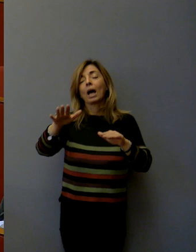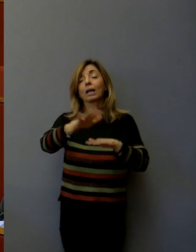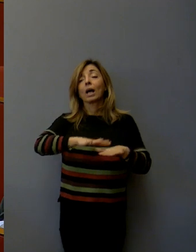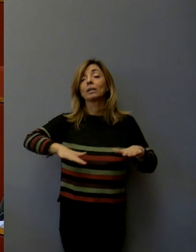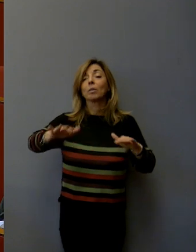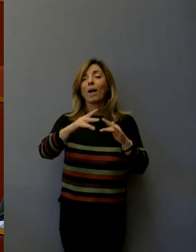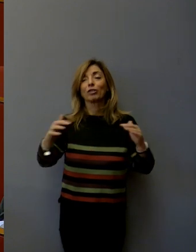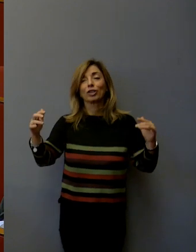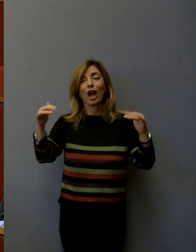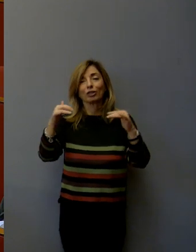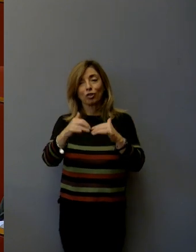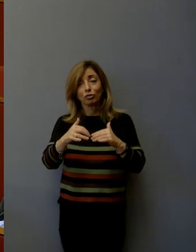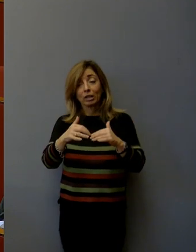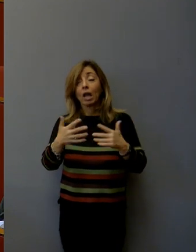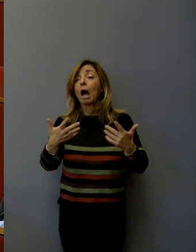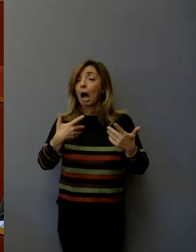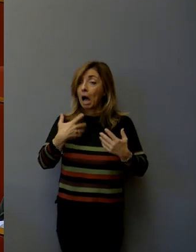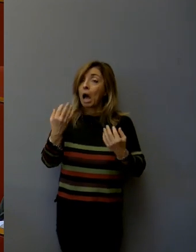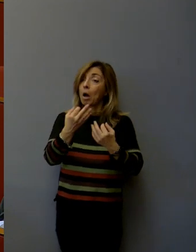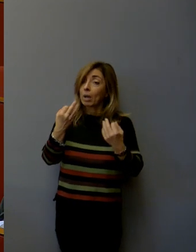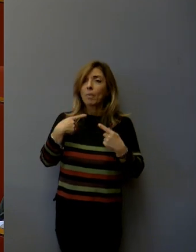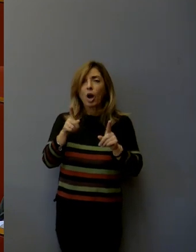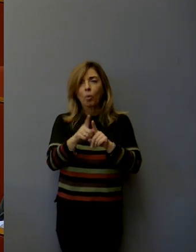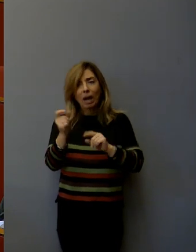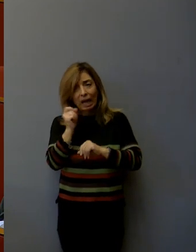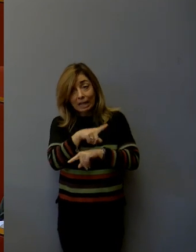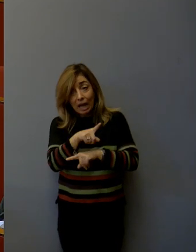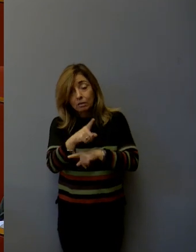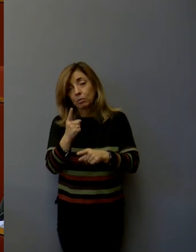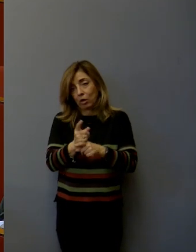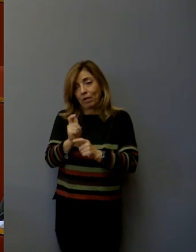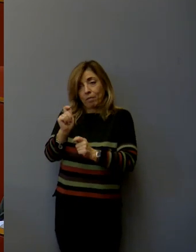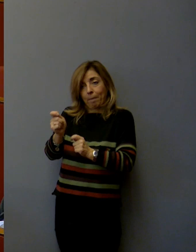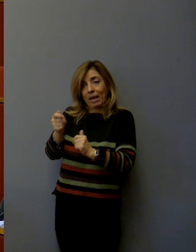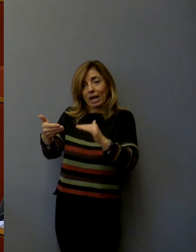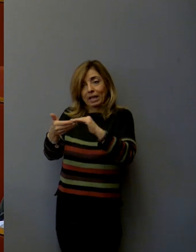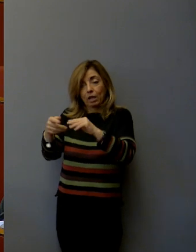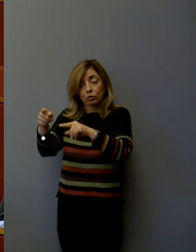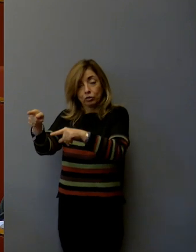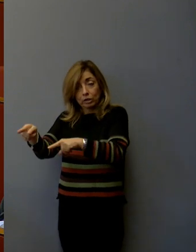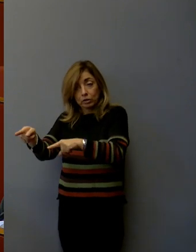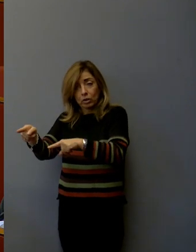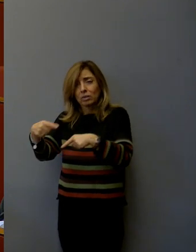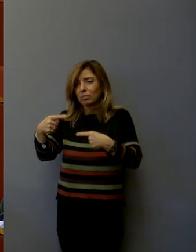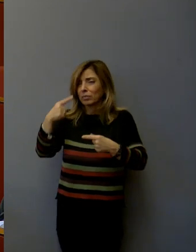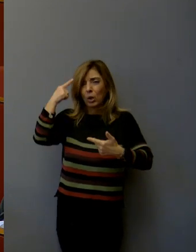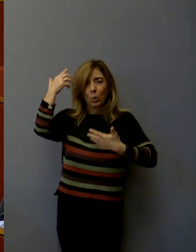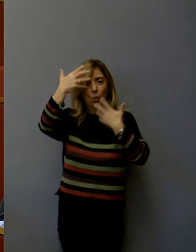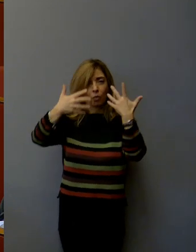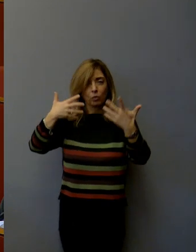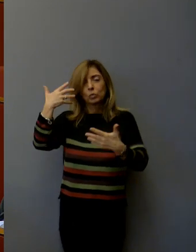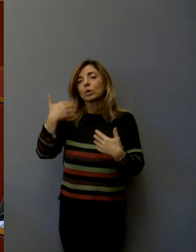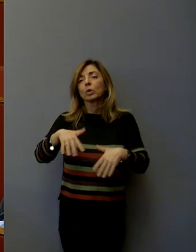perché sennò dobbiamo dare i soldi alle associazioni tante è la confusione Allora quello che chiedo